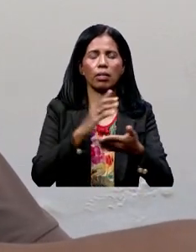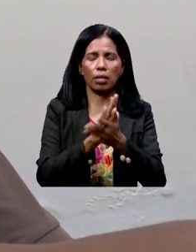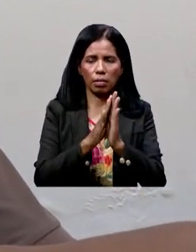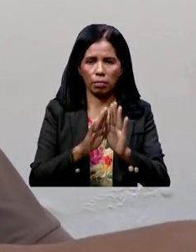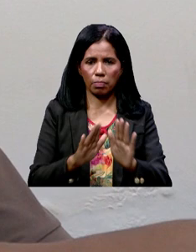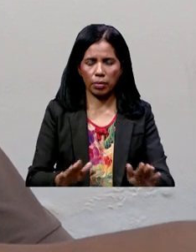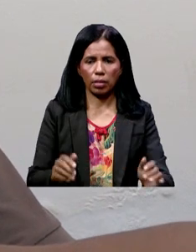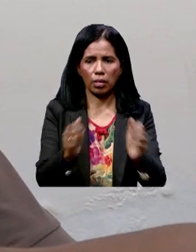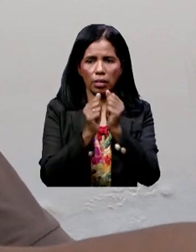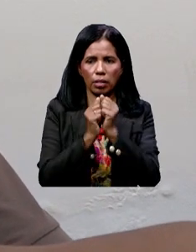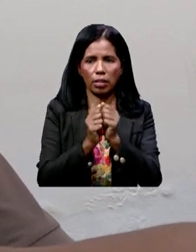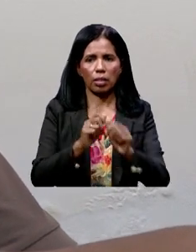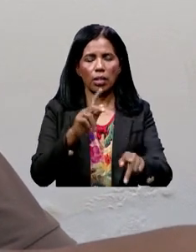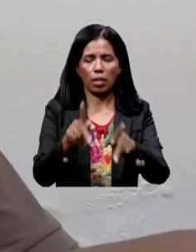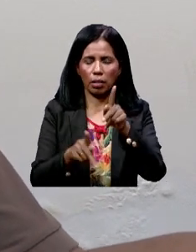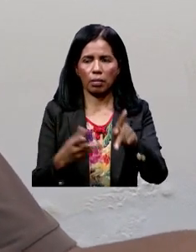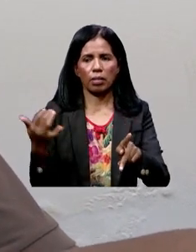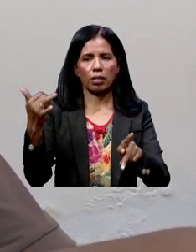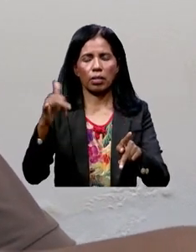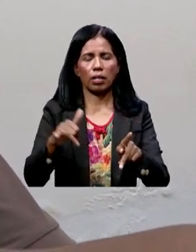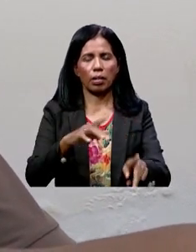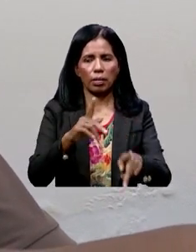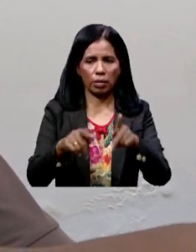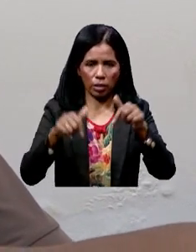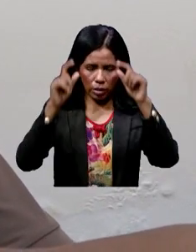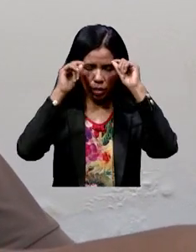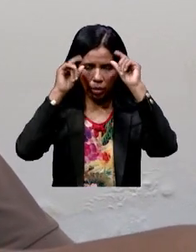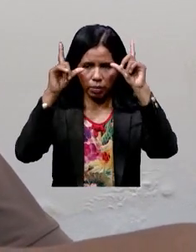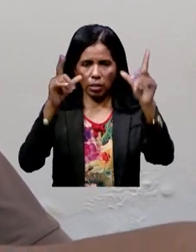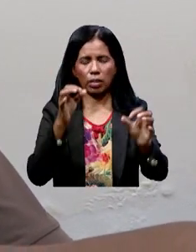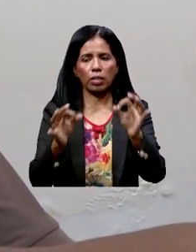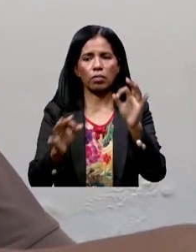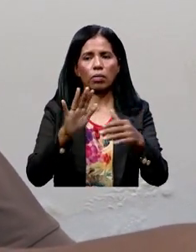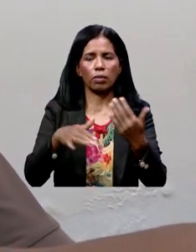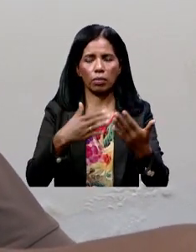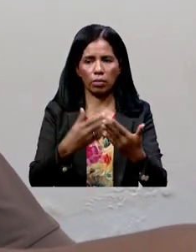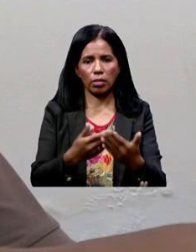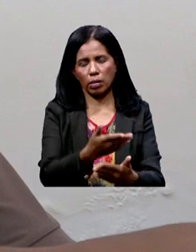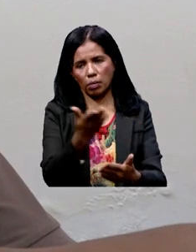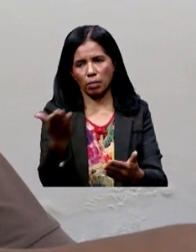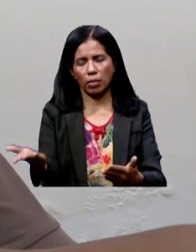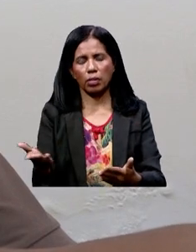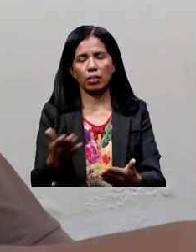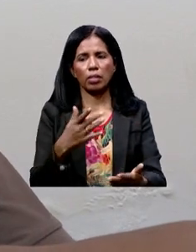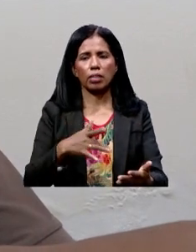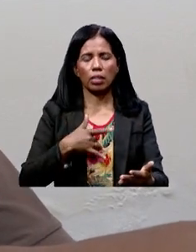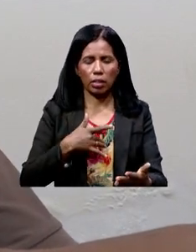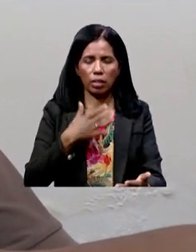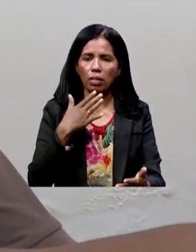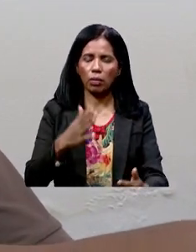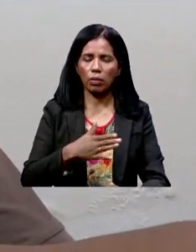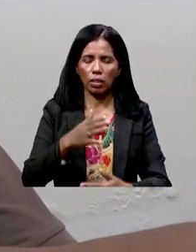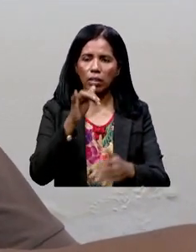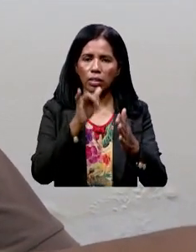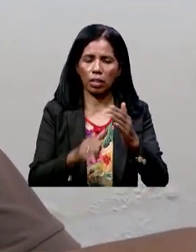ho emahirak nebe sarani sira nebe iya Timor ne maske mayoria mebe ita bot sira komfortabel hela iya rai